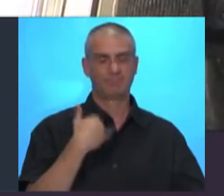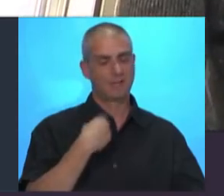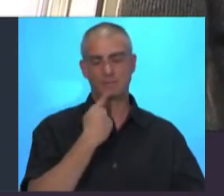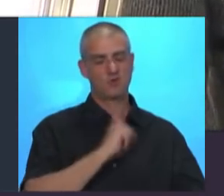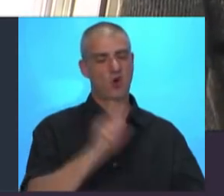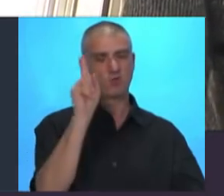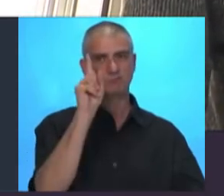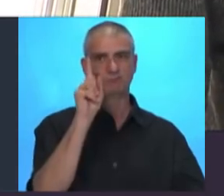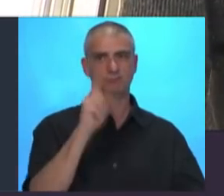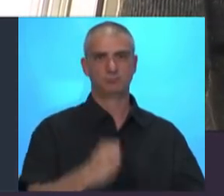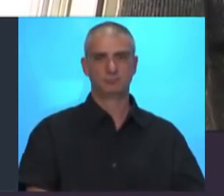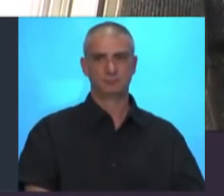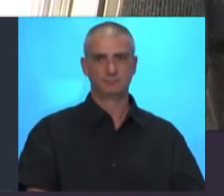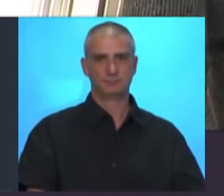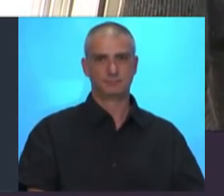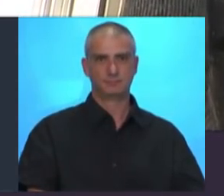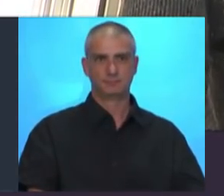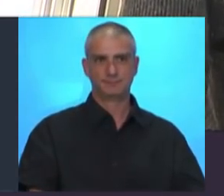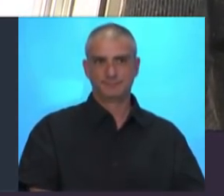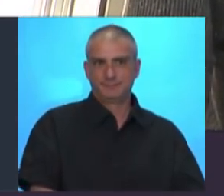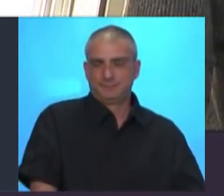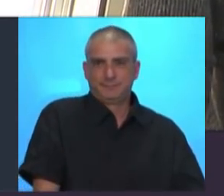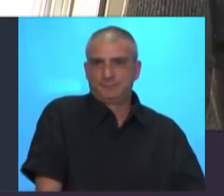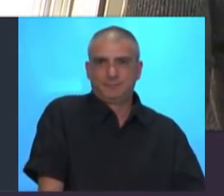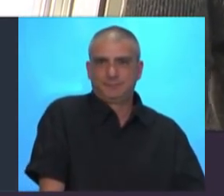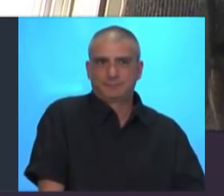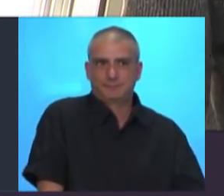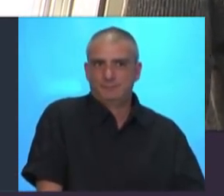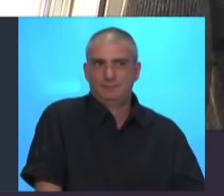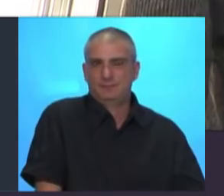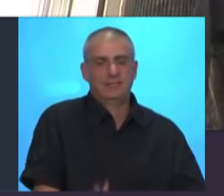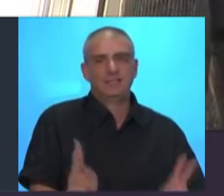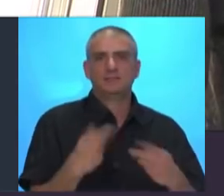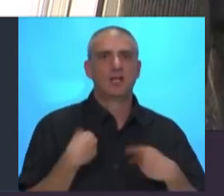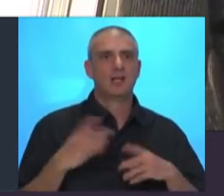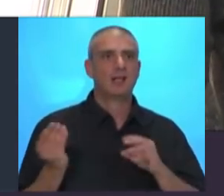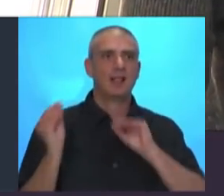לא. כי קשה לי לשים את החיים,